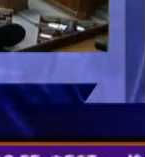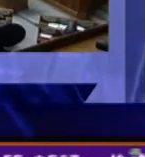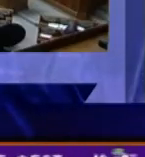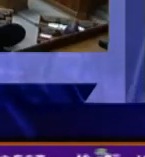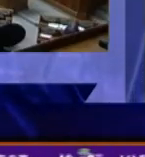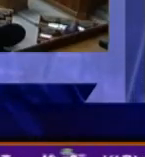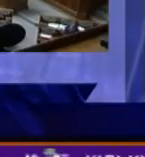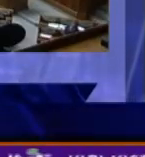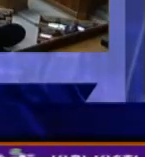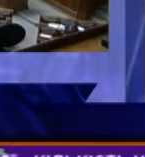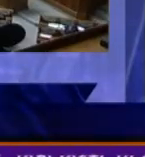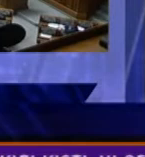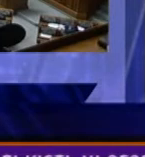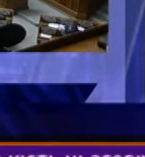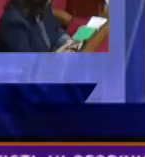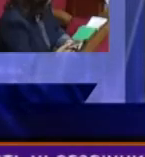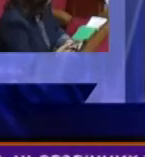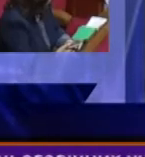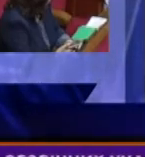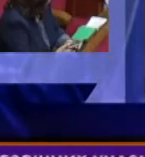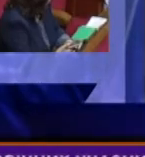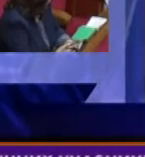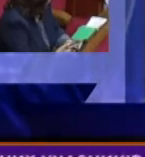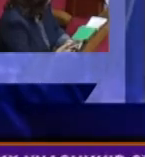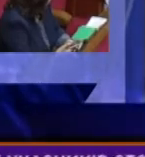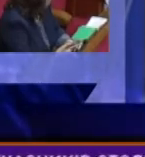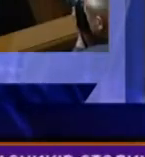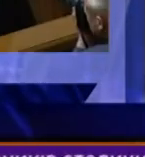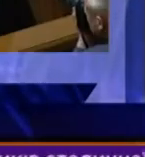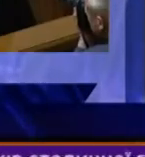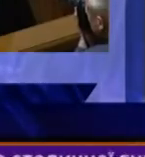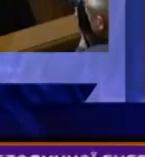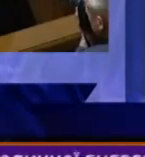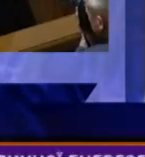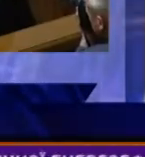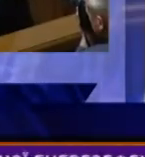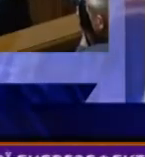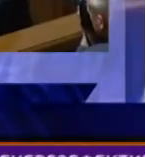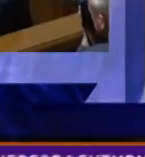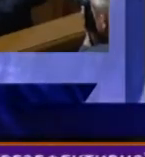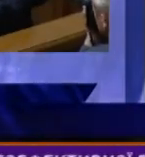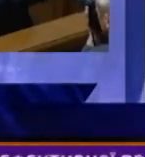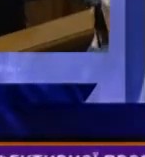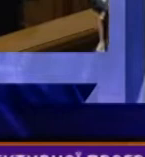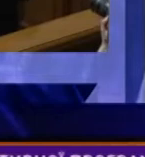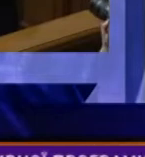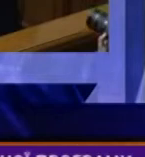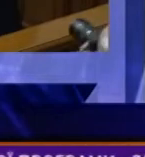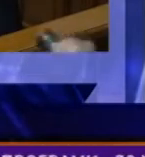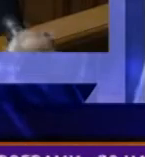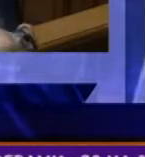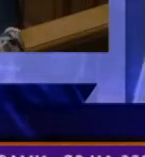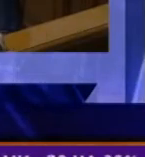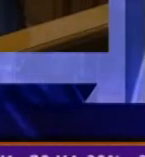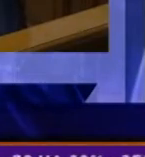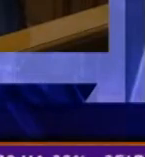державної. Тим чином були усунуті перепони для підписання цього закону. І спікер Ради Андрій Парубій, ну ви бачили це і в столичних телевізійних новинах,